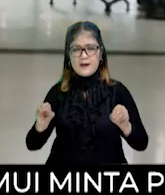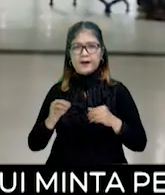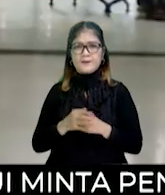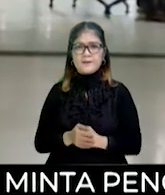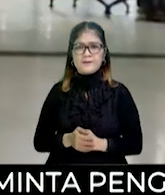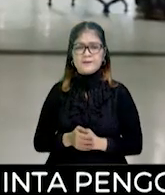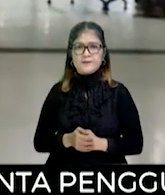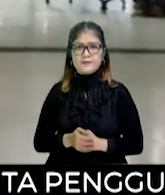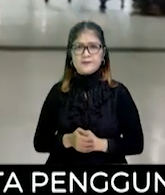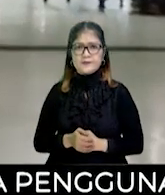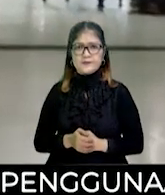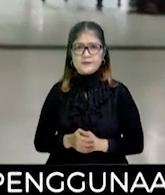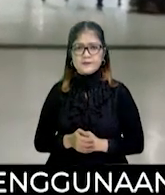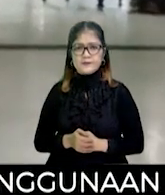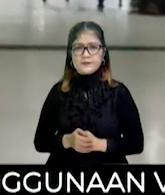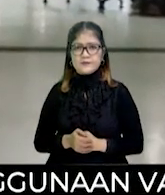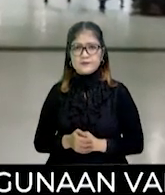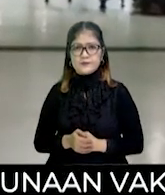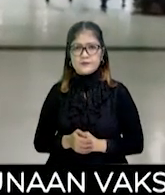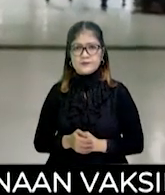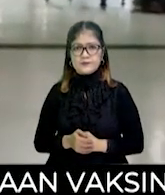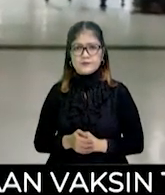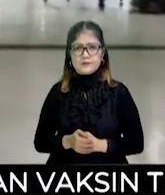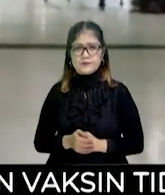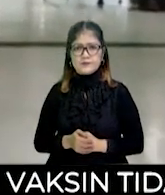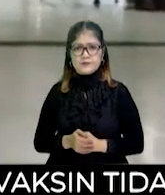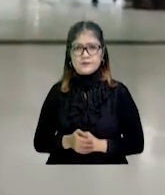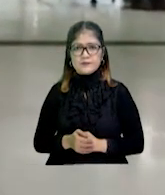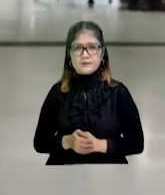Dari Deli Serdang, Sumatera Utara, Amiruddin, iNews, melaporkan.